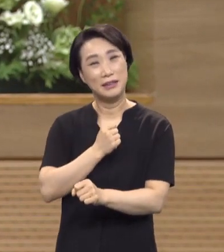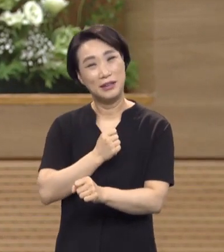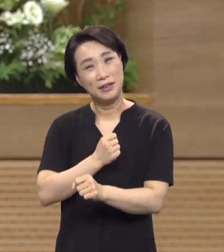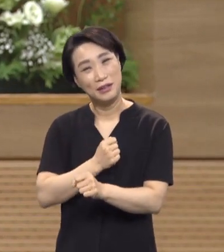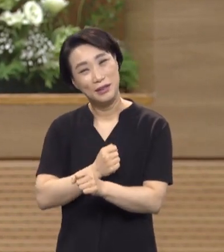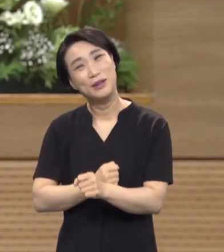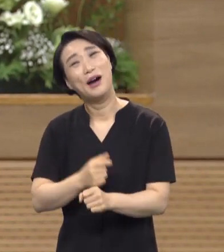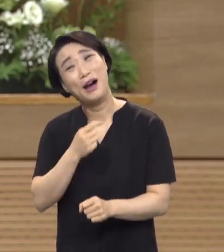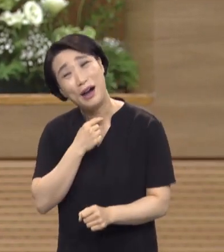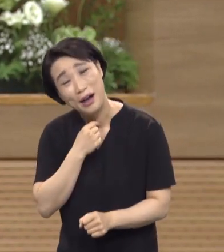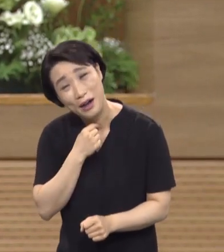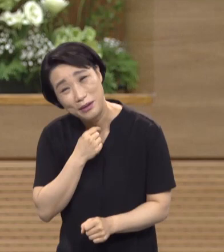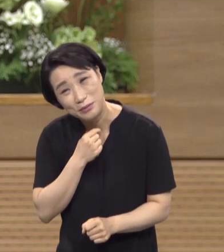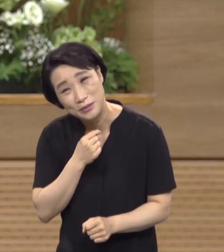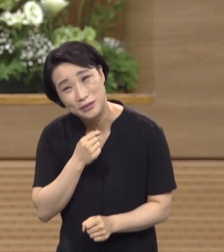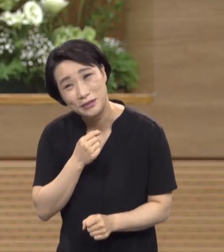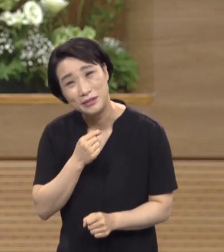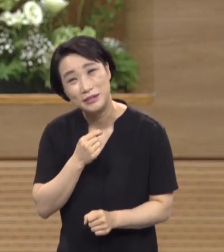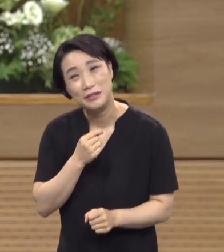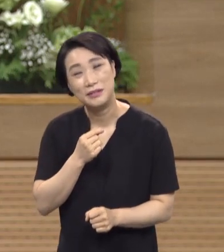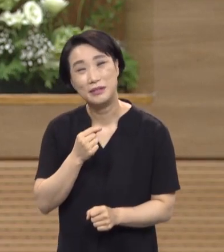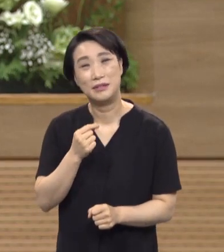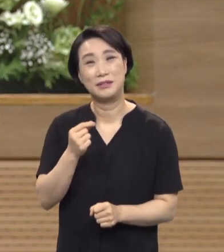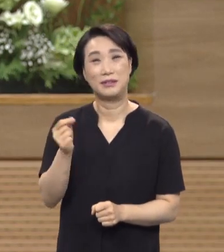하려 함은